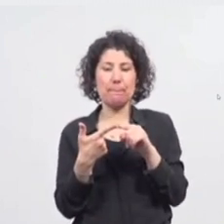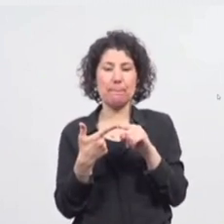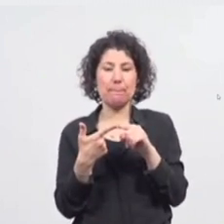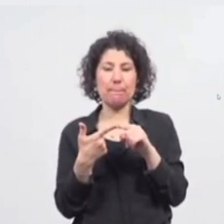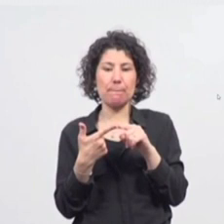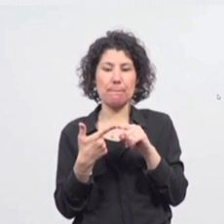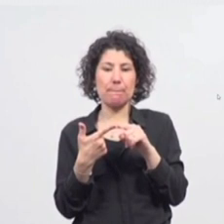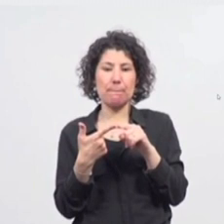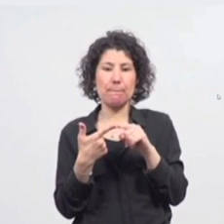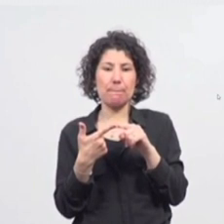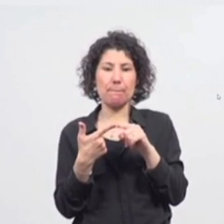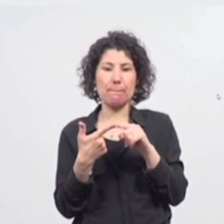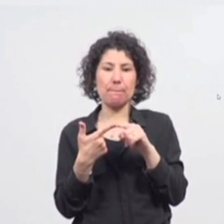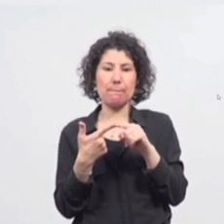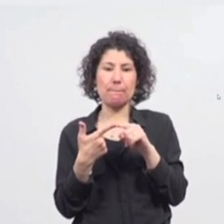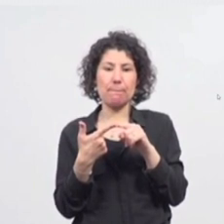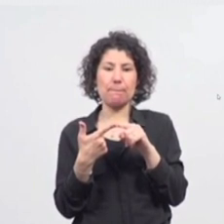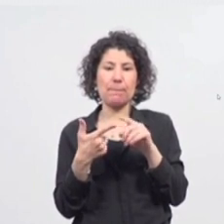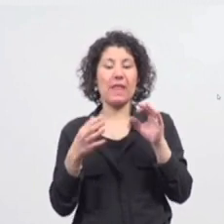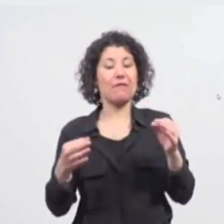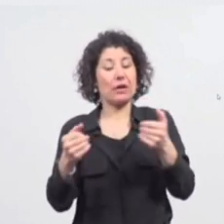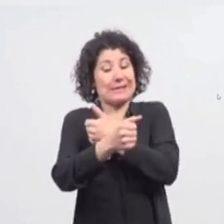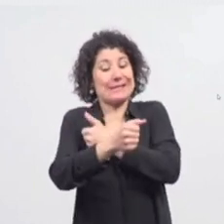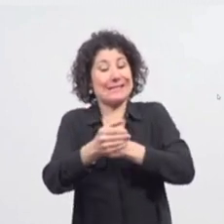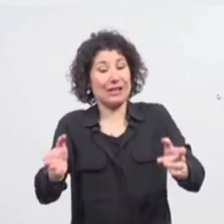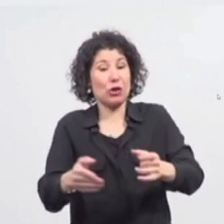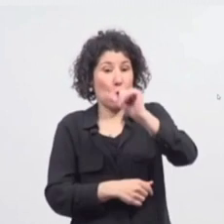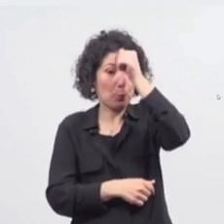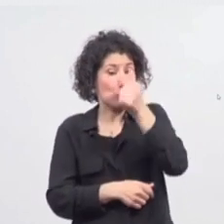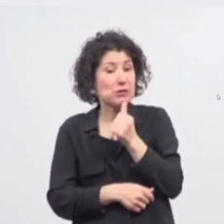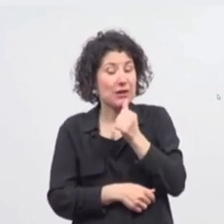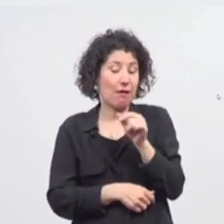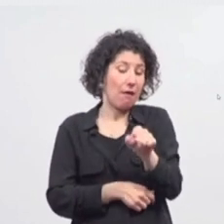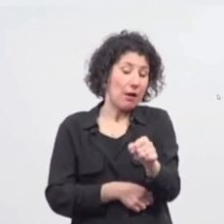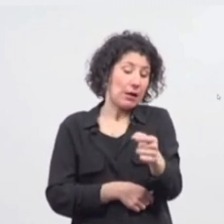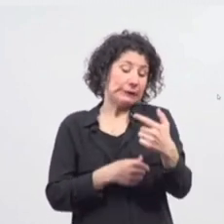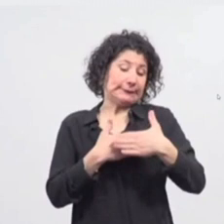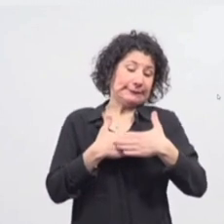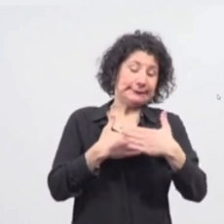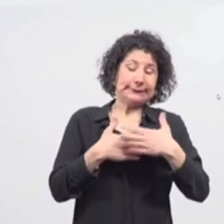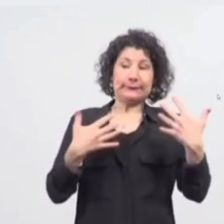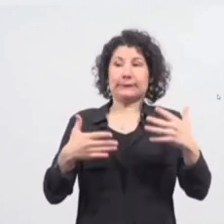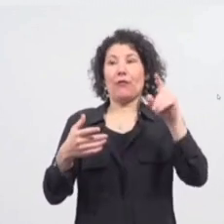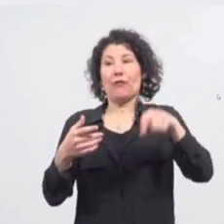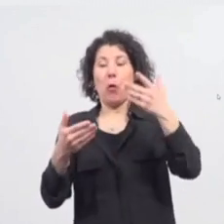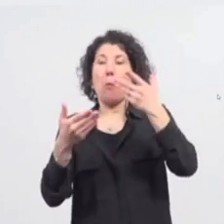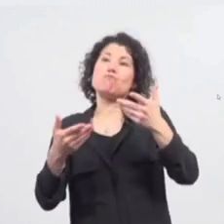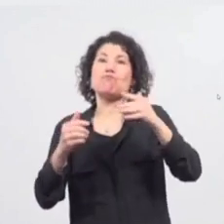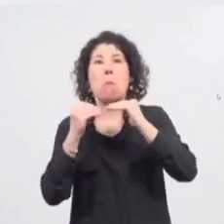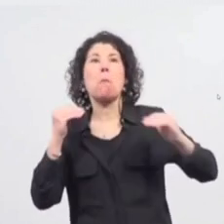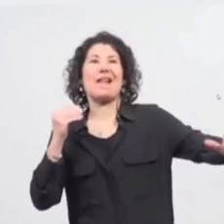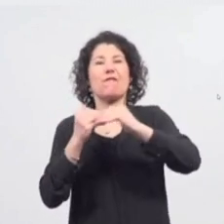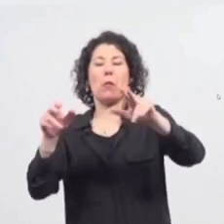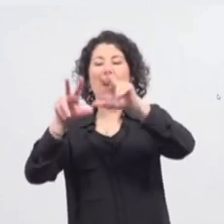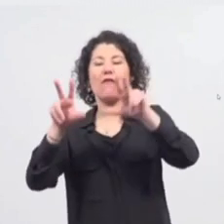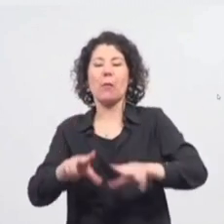une réponse au secteur des musées qui a exprimé le besoin urgent d'une plateforme informatique européenne en cloud, en